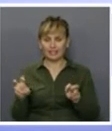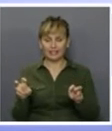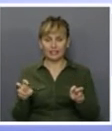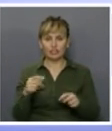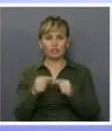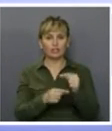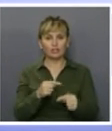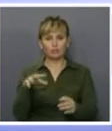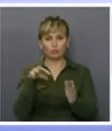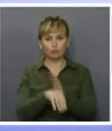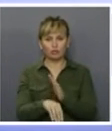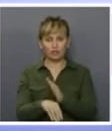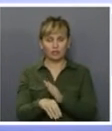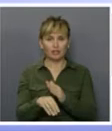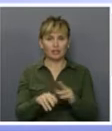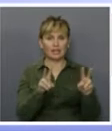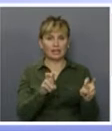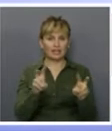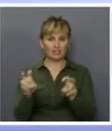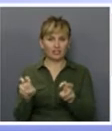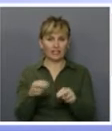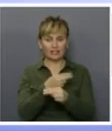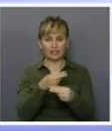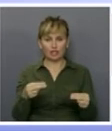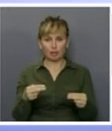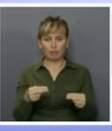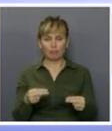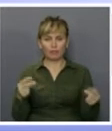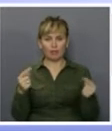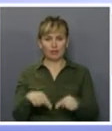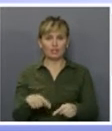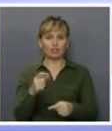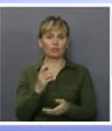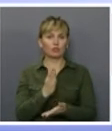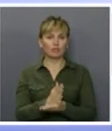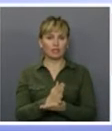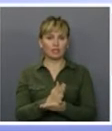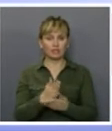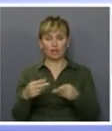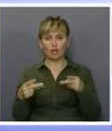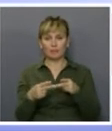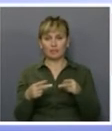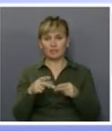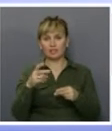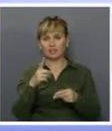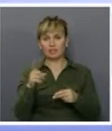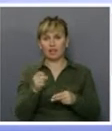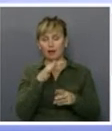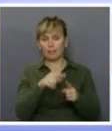есть это включая фэшн-ритейл и так далее, то здесь мы везде фиксируем падение. По сравнению за